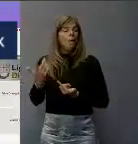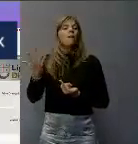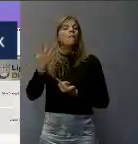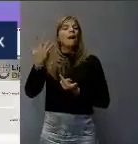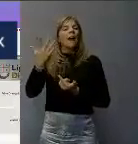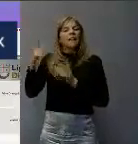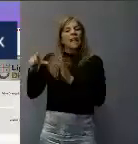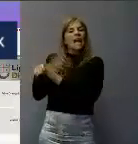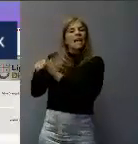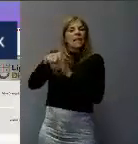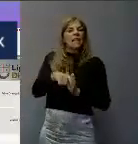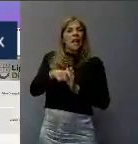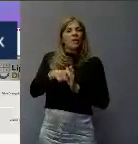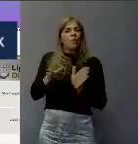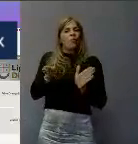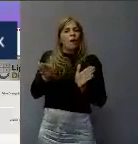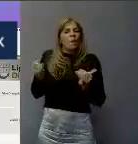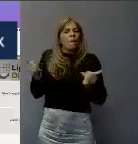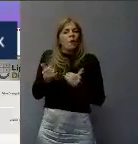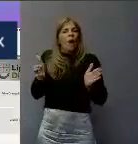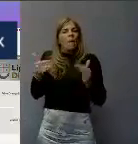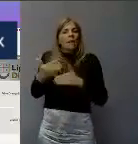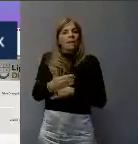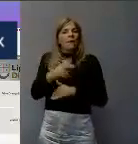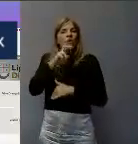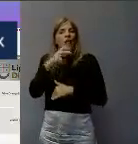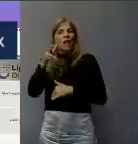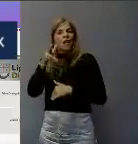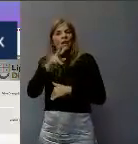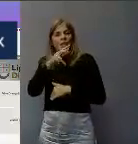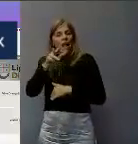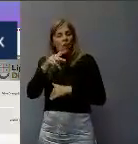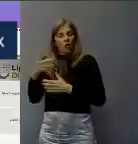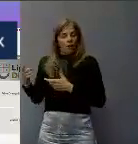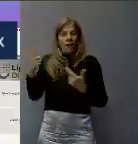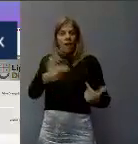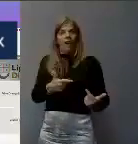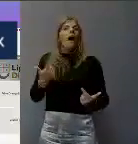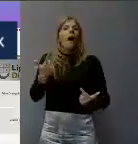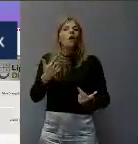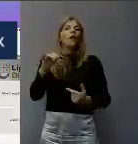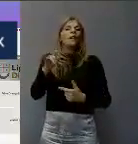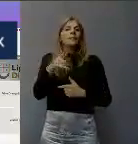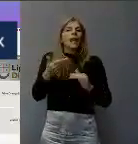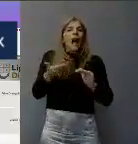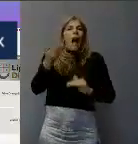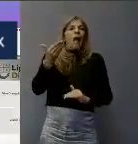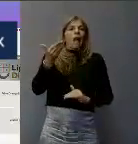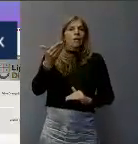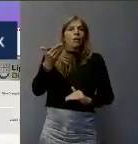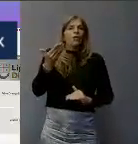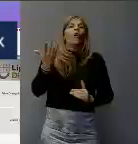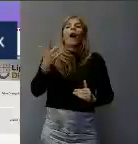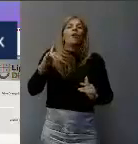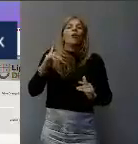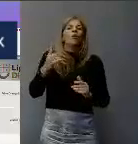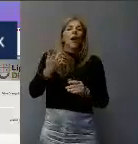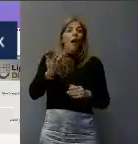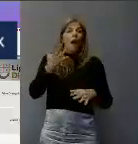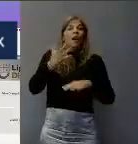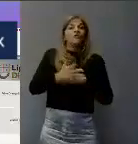ecco che l'isee risulta troppo alto e tutte quelle famiglie tutte queste persone che siano ad oggi sono rimasti